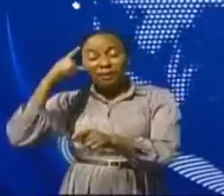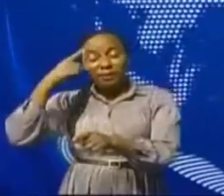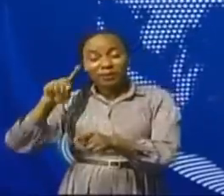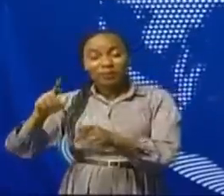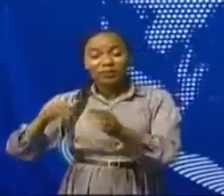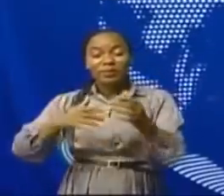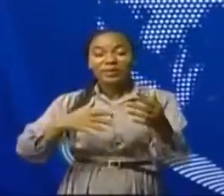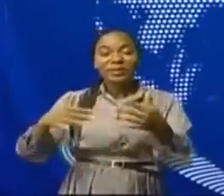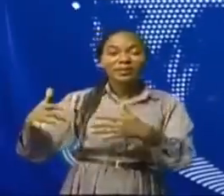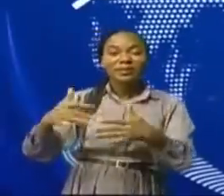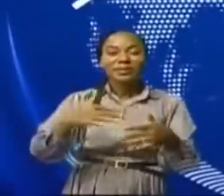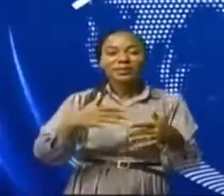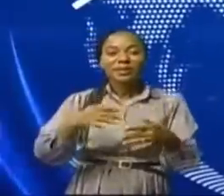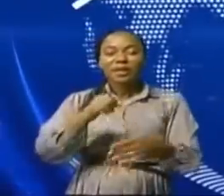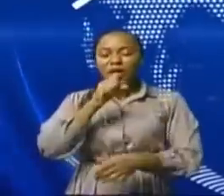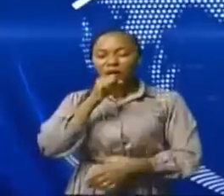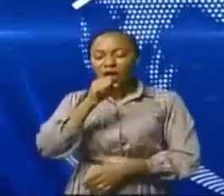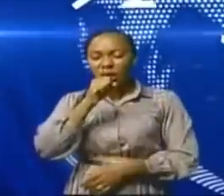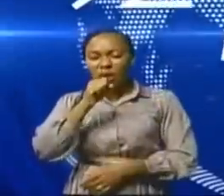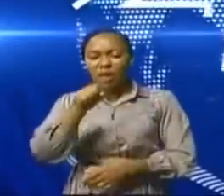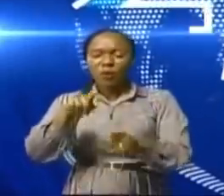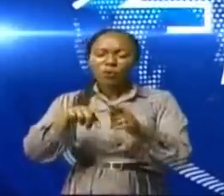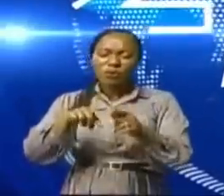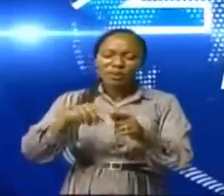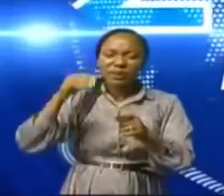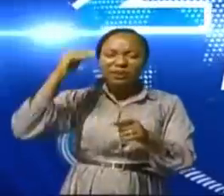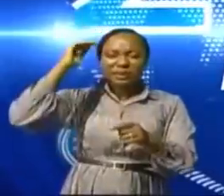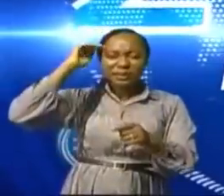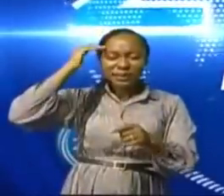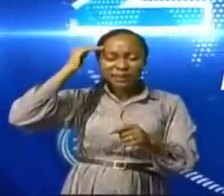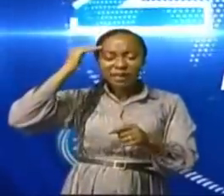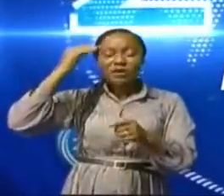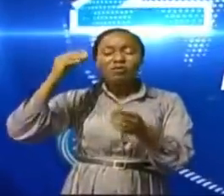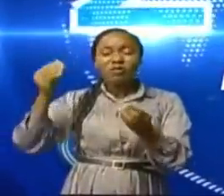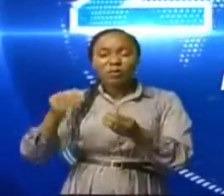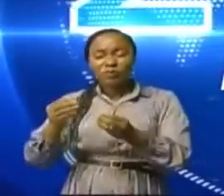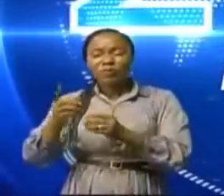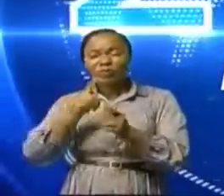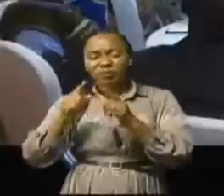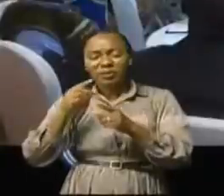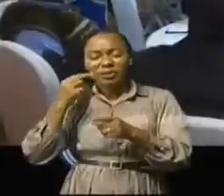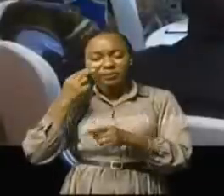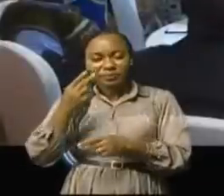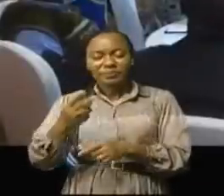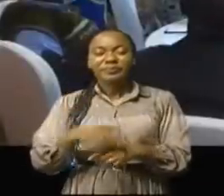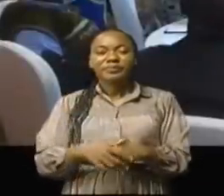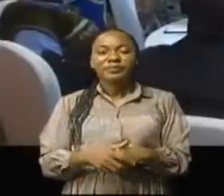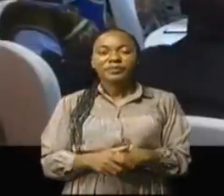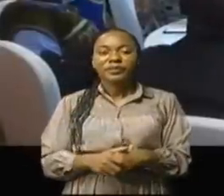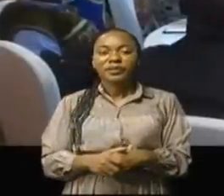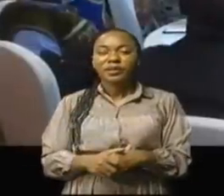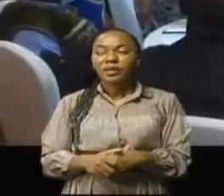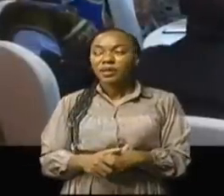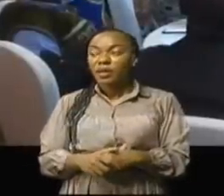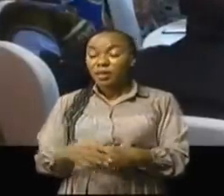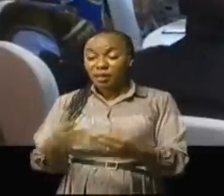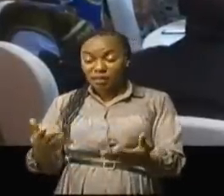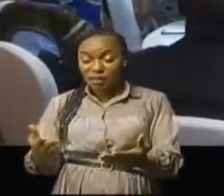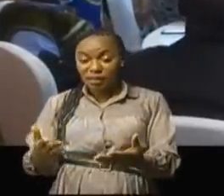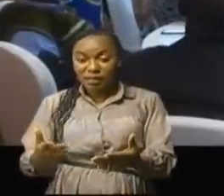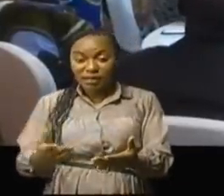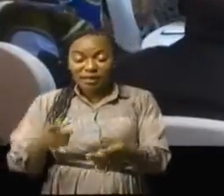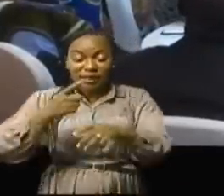contre la tuberculose, le VIH-Sida et le paludisme. Emmanuel, la commissaire. Des moments favorables de partage